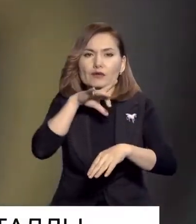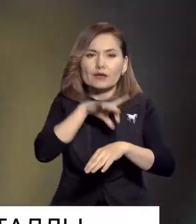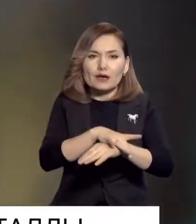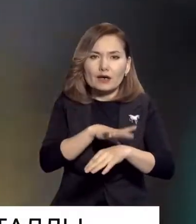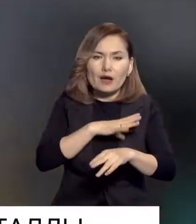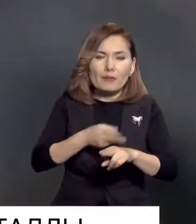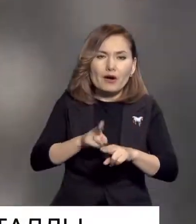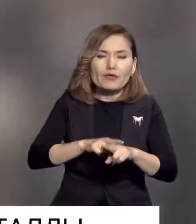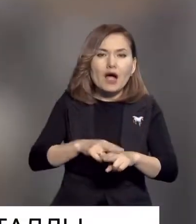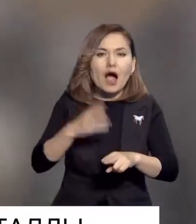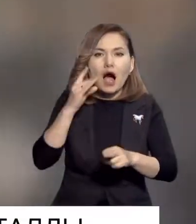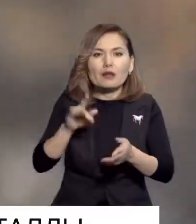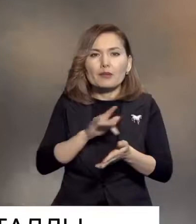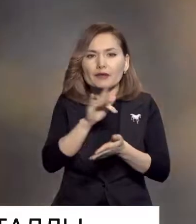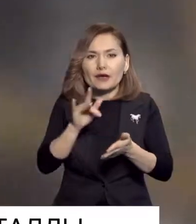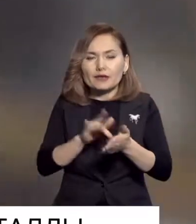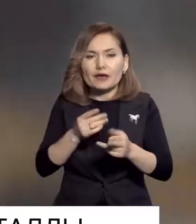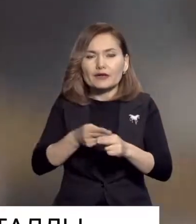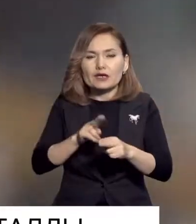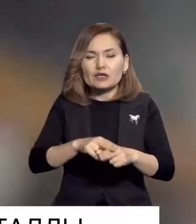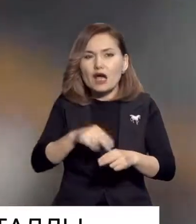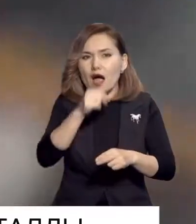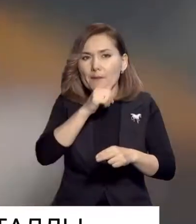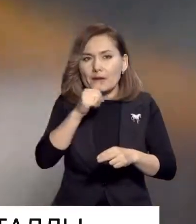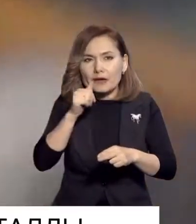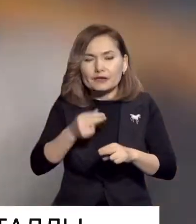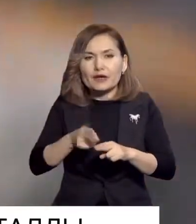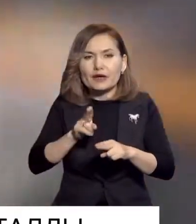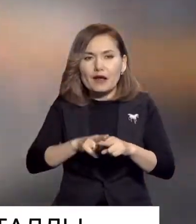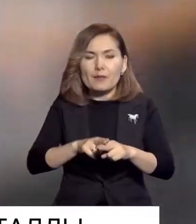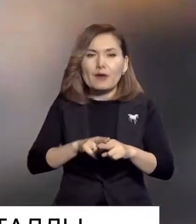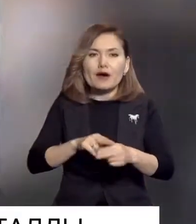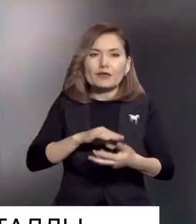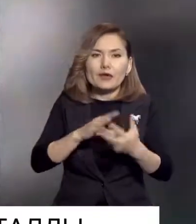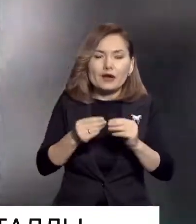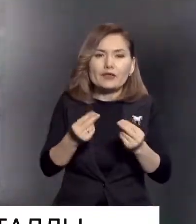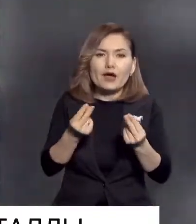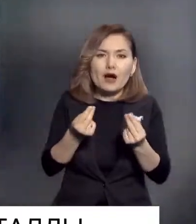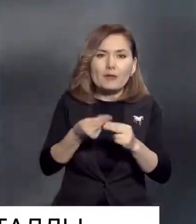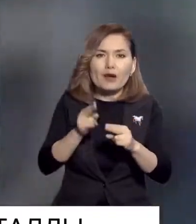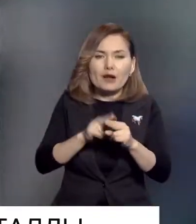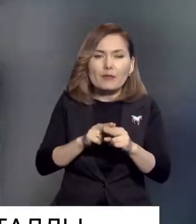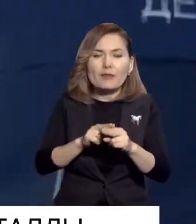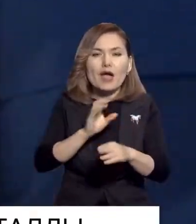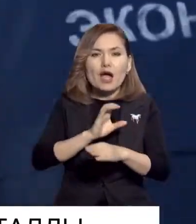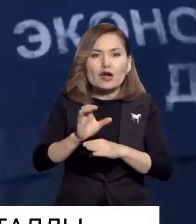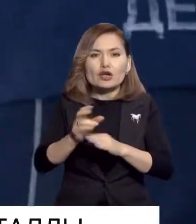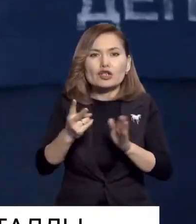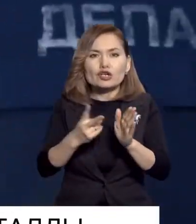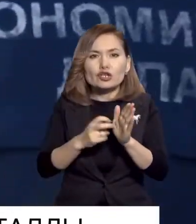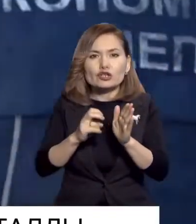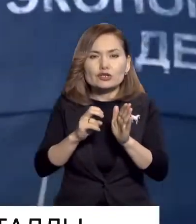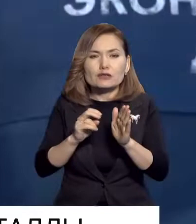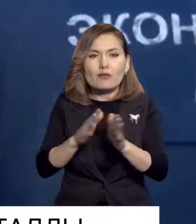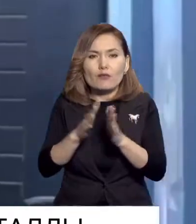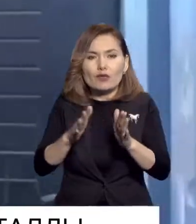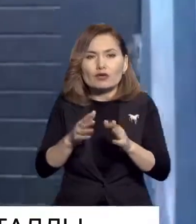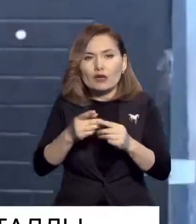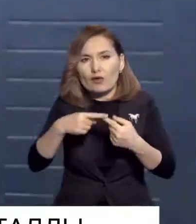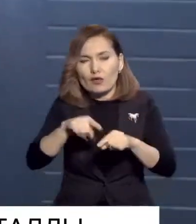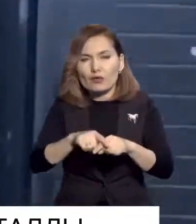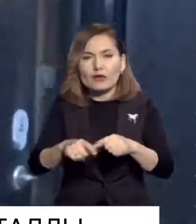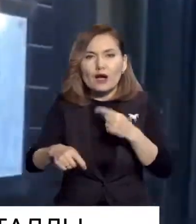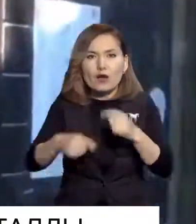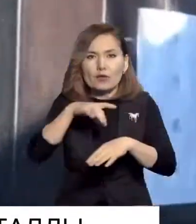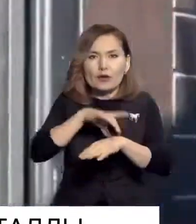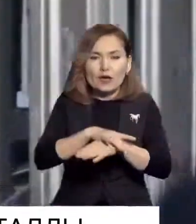қолма-қол ақшаға айналдырылған. Алматыда да жасырын майнинг фермадан криптовалюта өндіретін 700-ден астам құрылғы табылды.